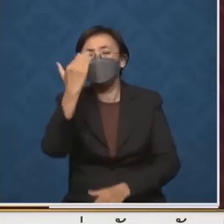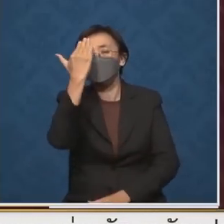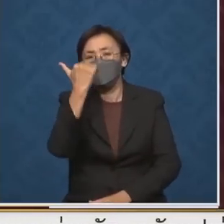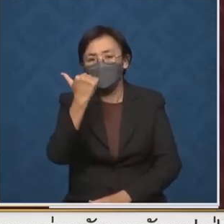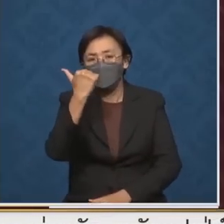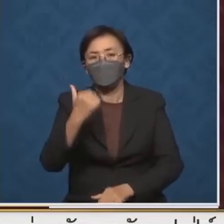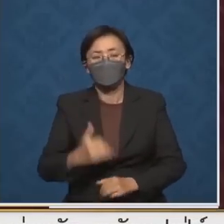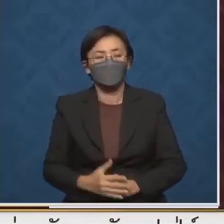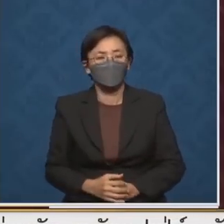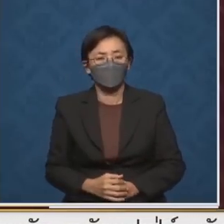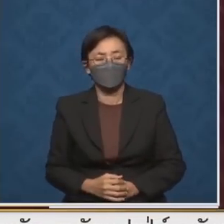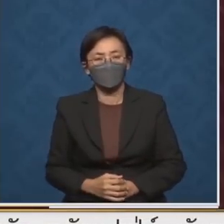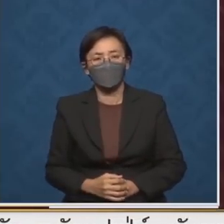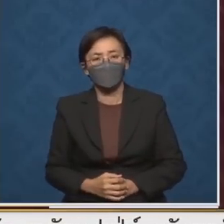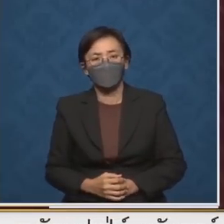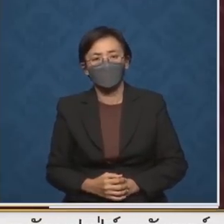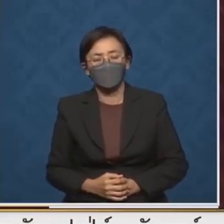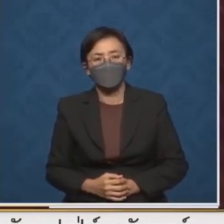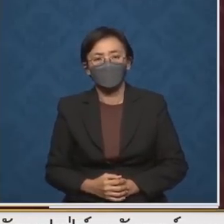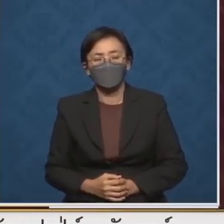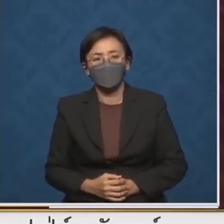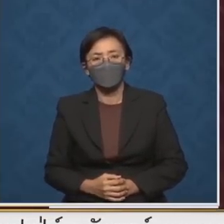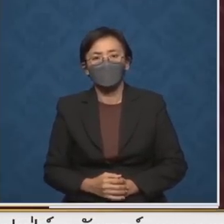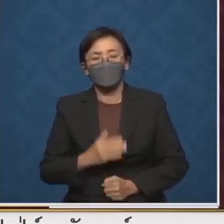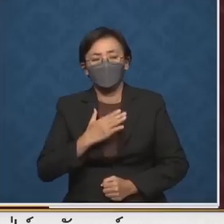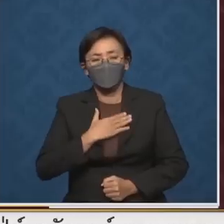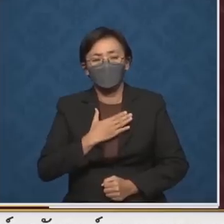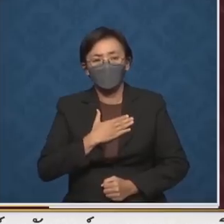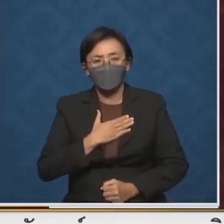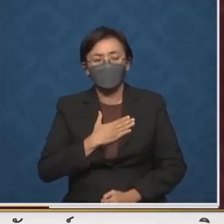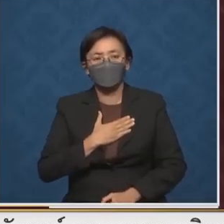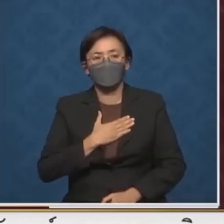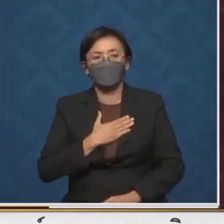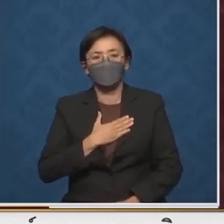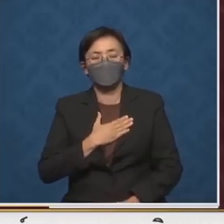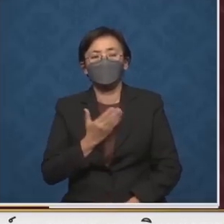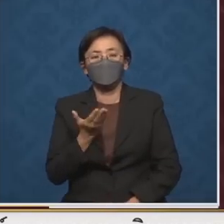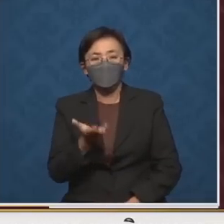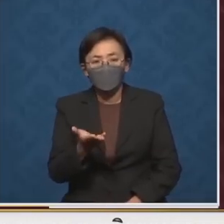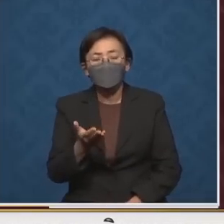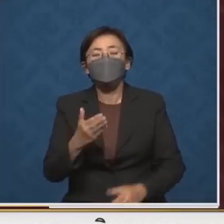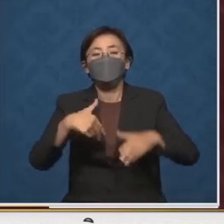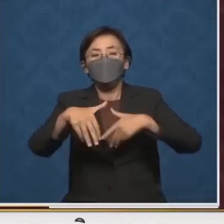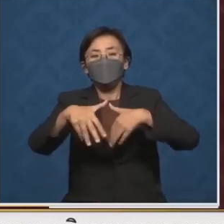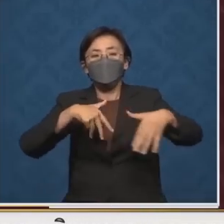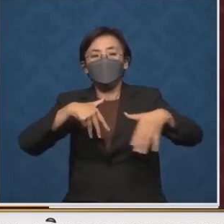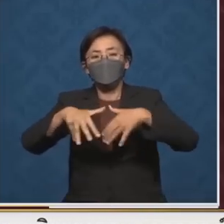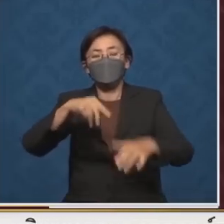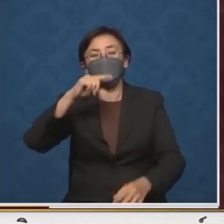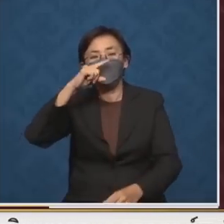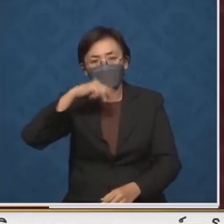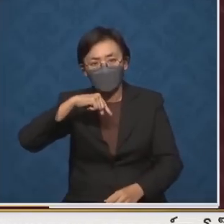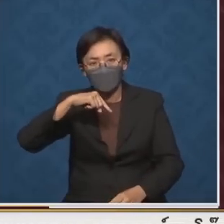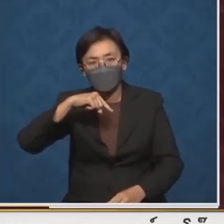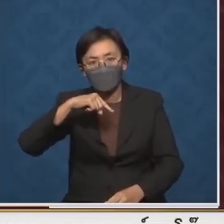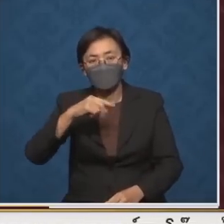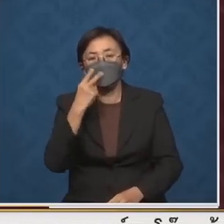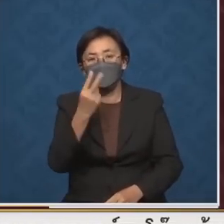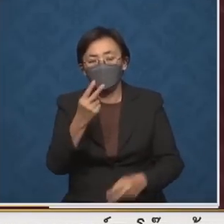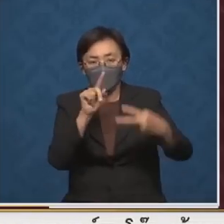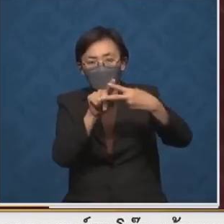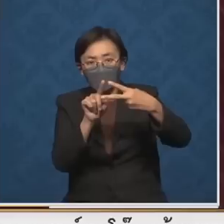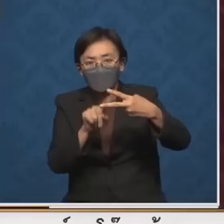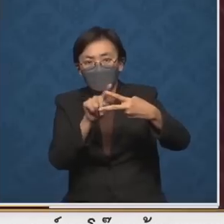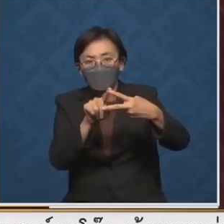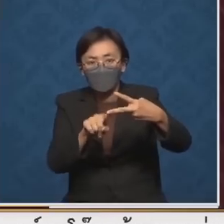ผมบอกเลยนะฮะขอให้พี่น้องประชาชนไยดูสองคำ